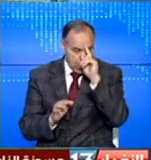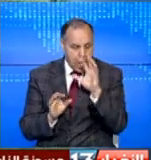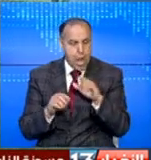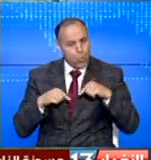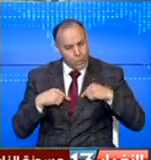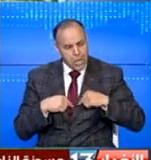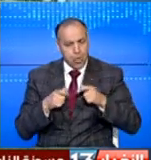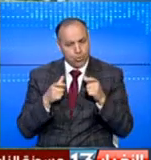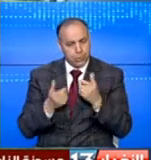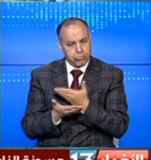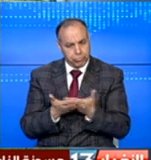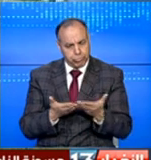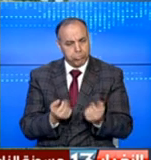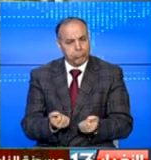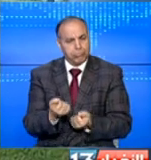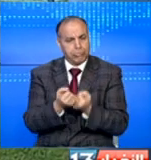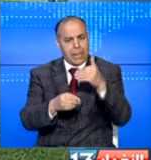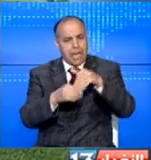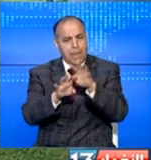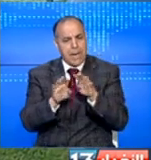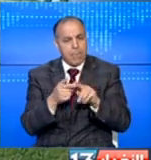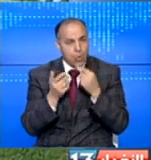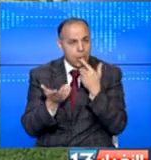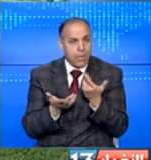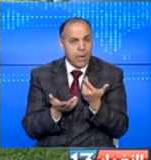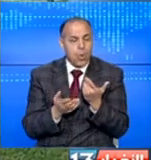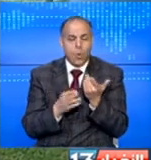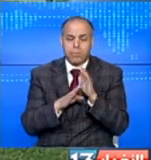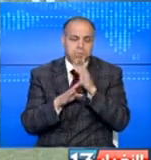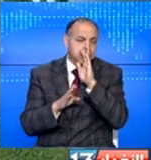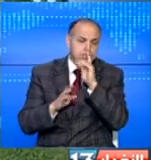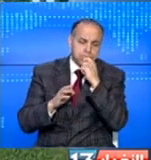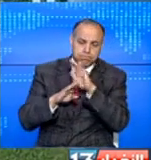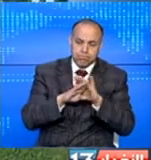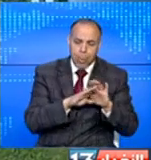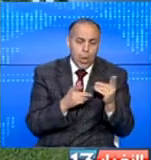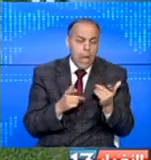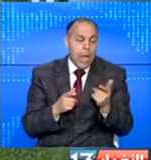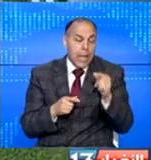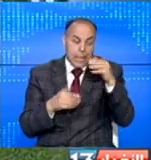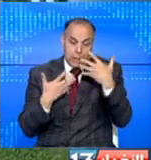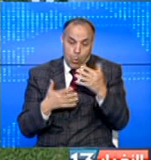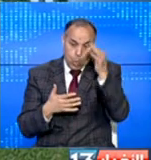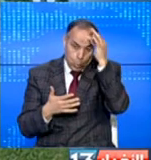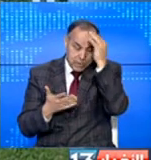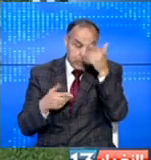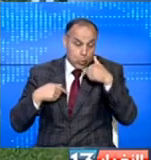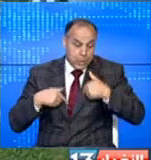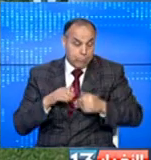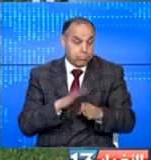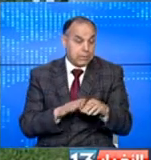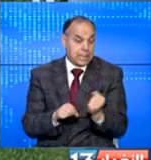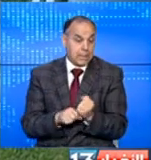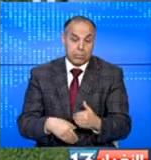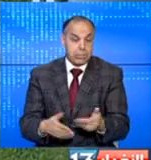حكومة تحظى بثقة مريحة داخل البرلمان رغم كل التحفظات اللي كانت عنا، ويظهر لي البلاد في حاجة إلى حكومة تنطلق في